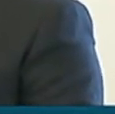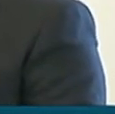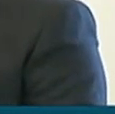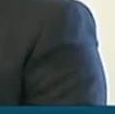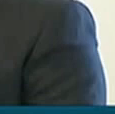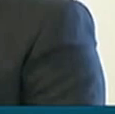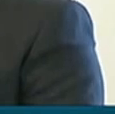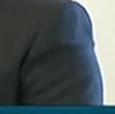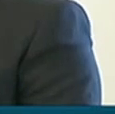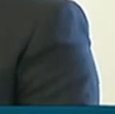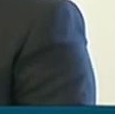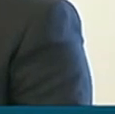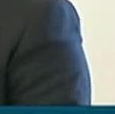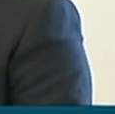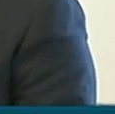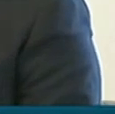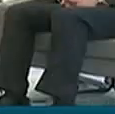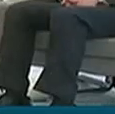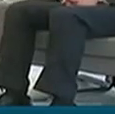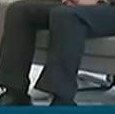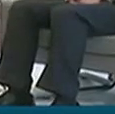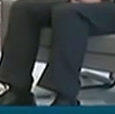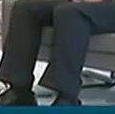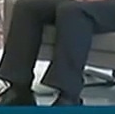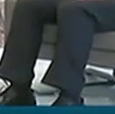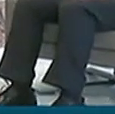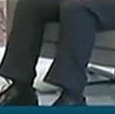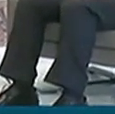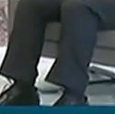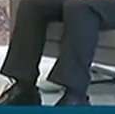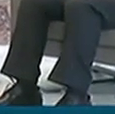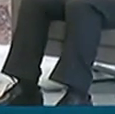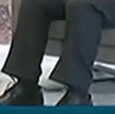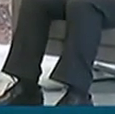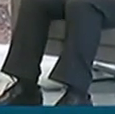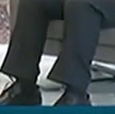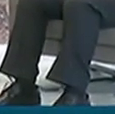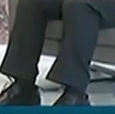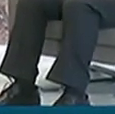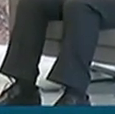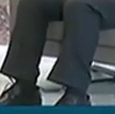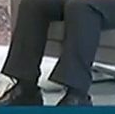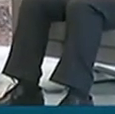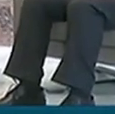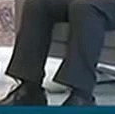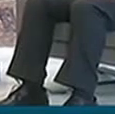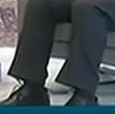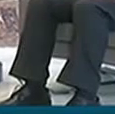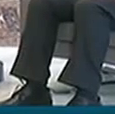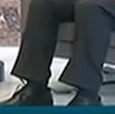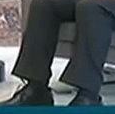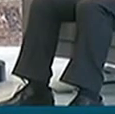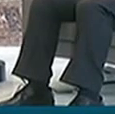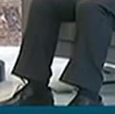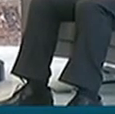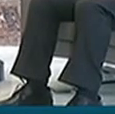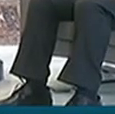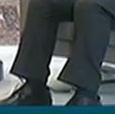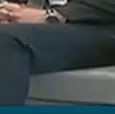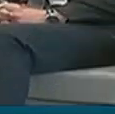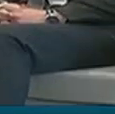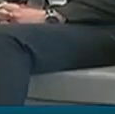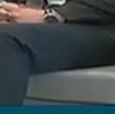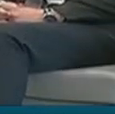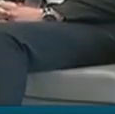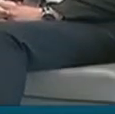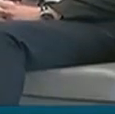الوزراء المكلف بمبدأ المداورة في الحقائب السيادية والأساسية والخدمية بين مختلف الطوائف، إلى جانب